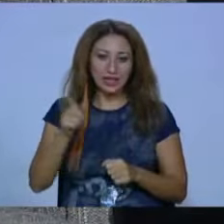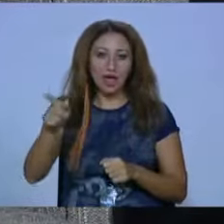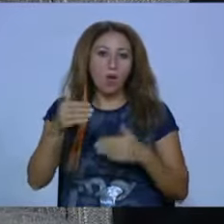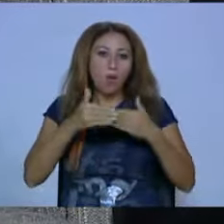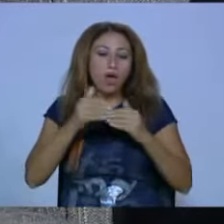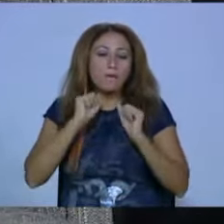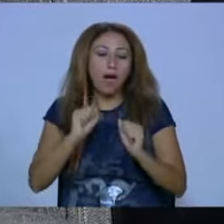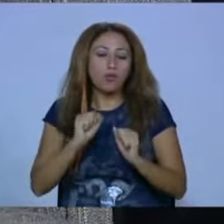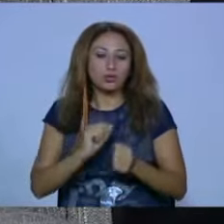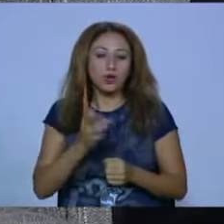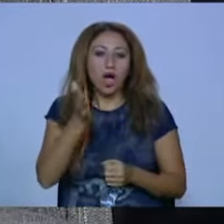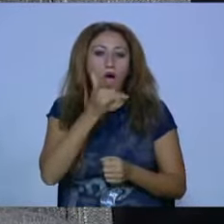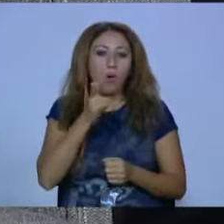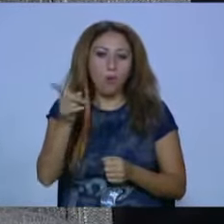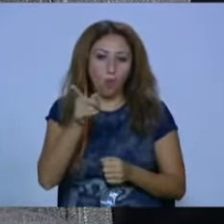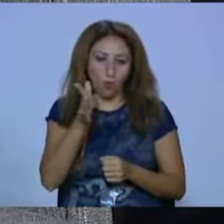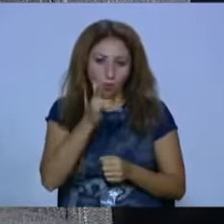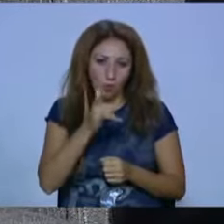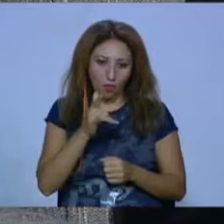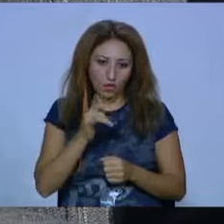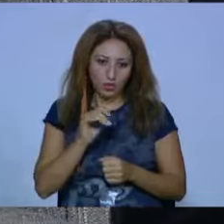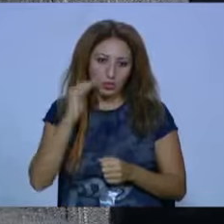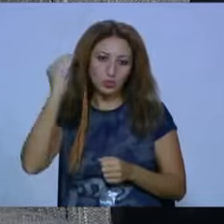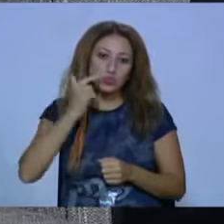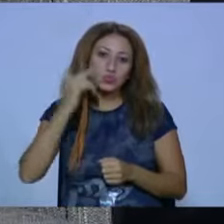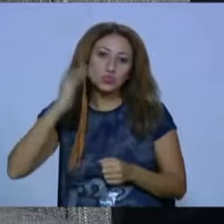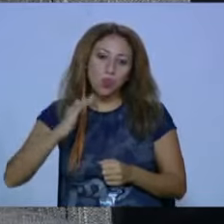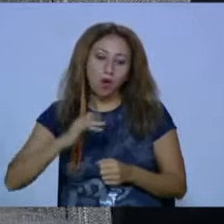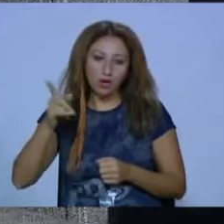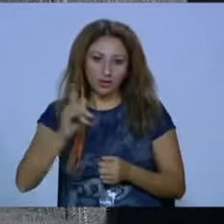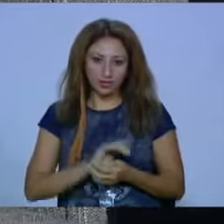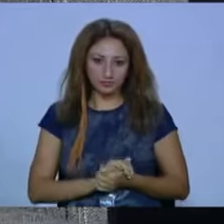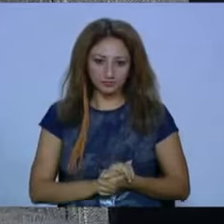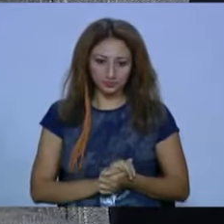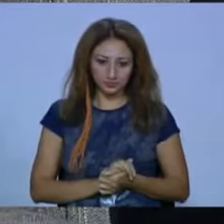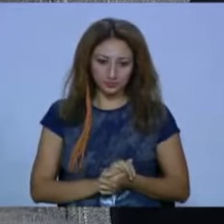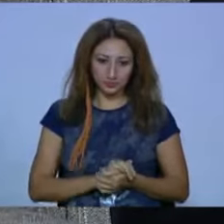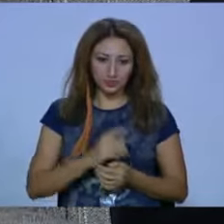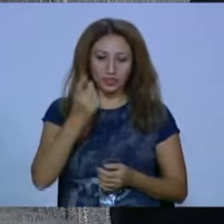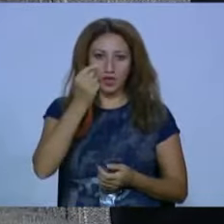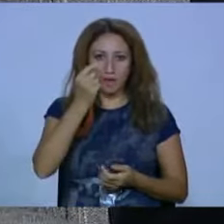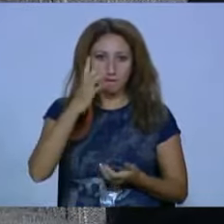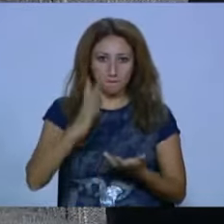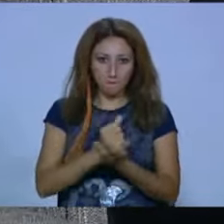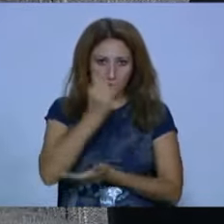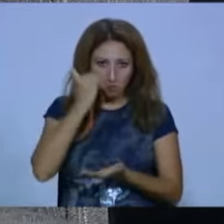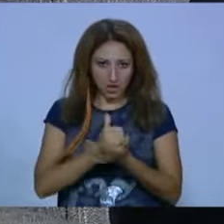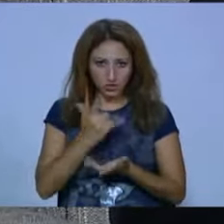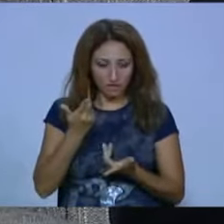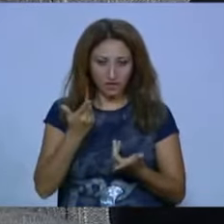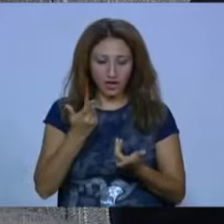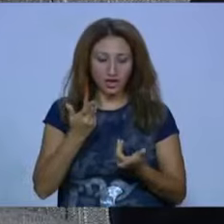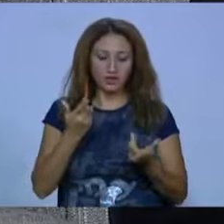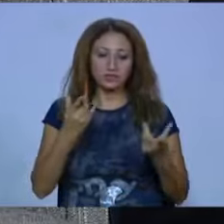لي، من أخوه الصغير وحبيبه المنتج الكبير الأستاذ معتز ولي